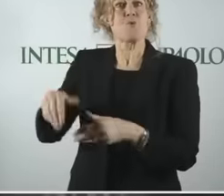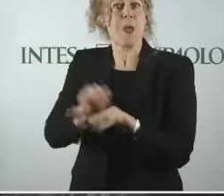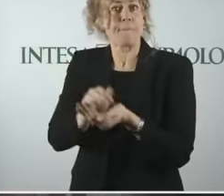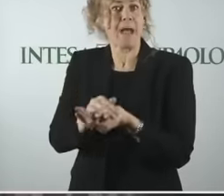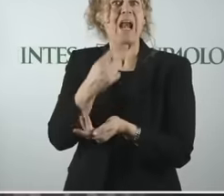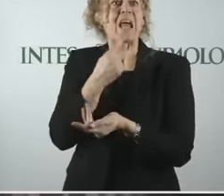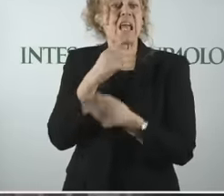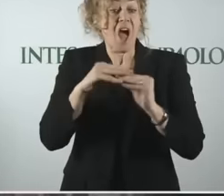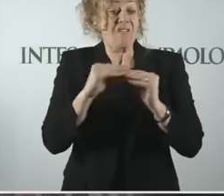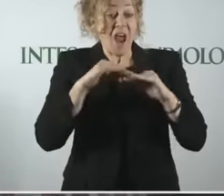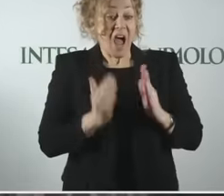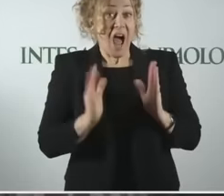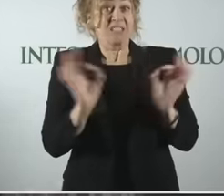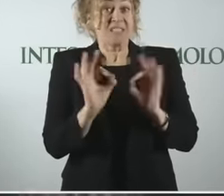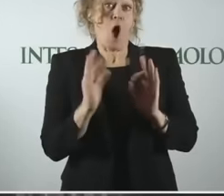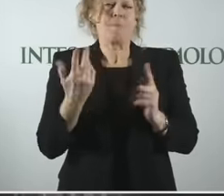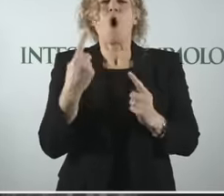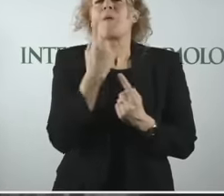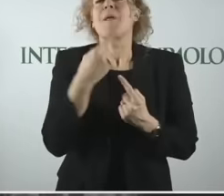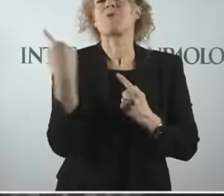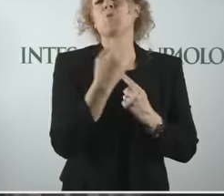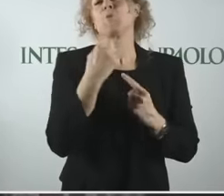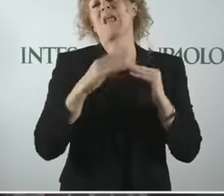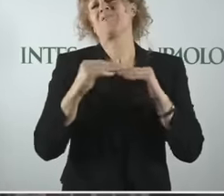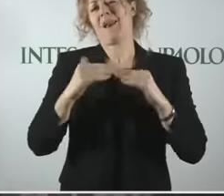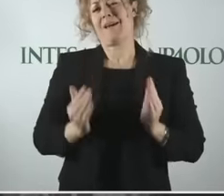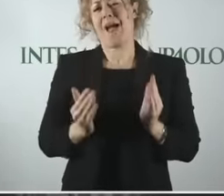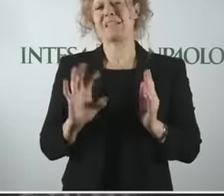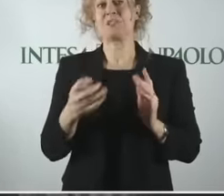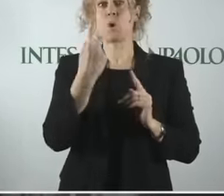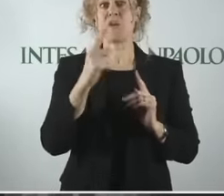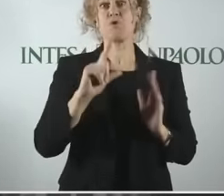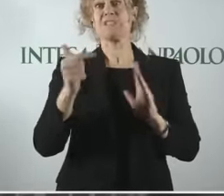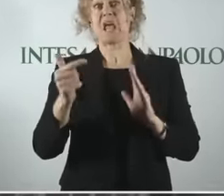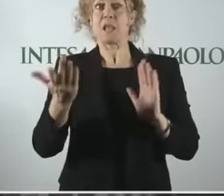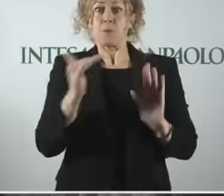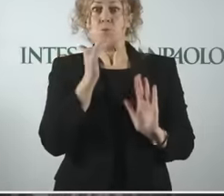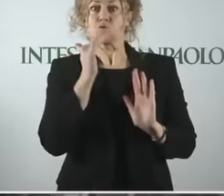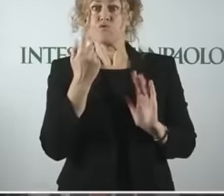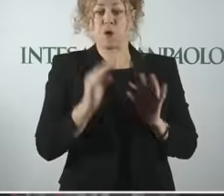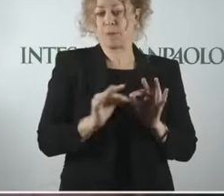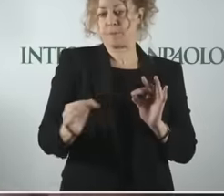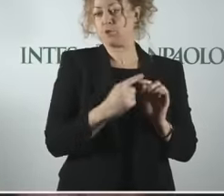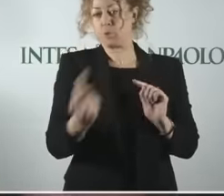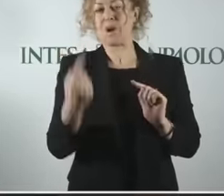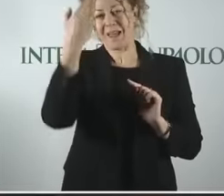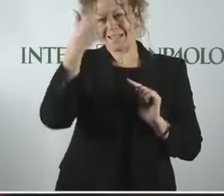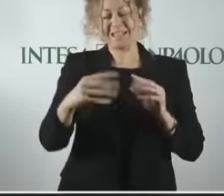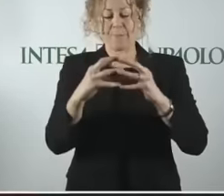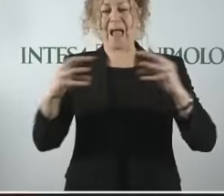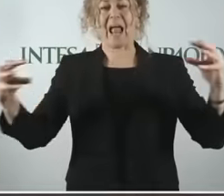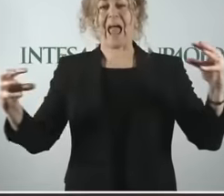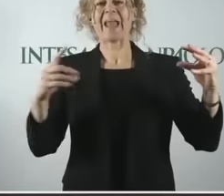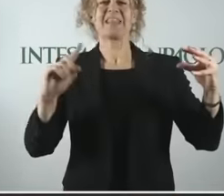chi non se lo fa in casa ma normalmente te lo fai in casa e quindi se lo fai una volta settimana va già bene e quindi Avete presente la baghette il giorno dopo che cosa è